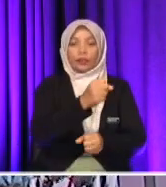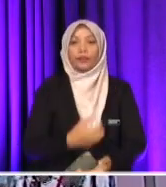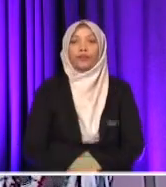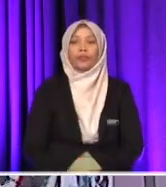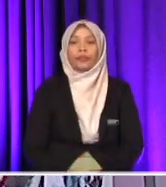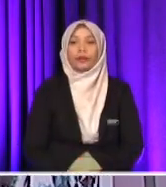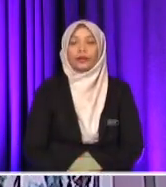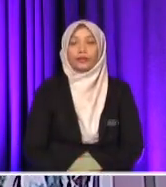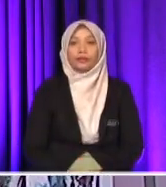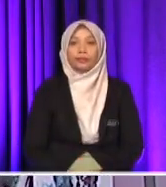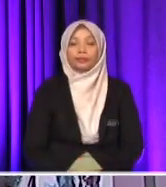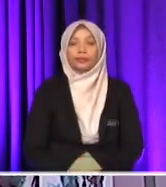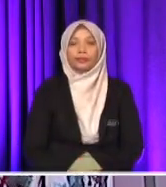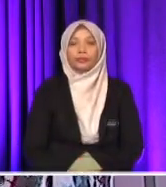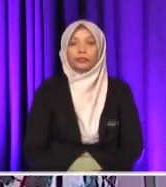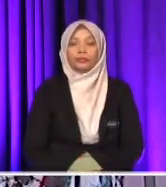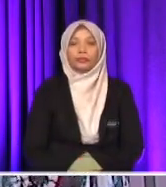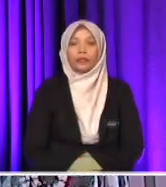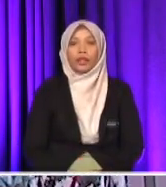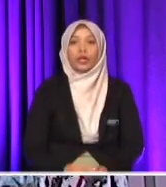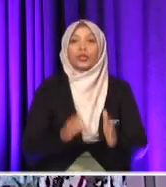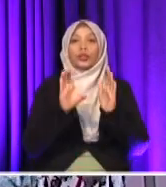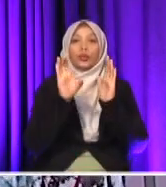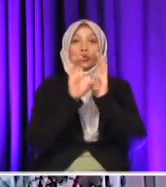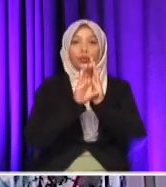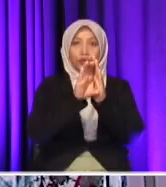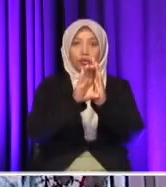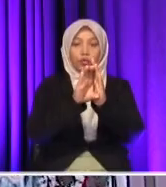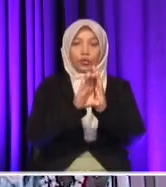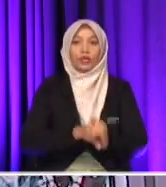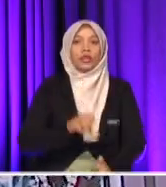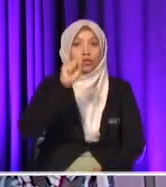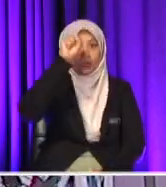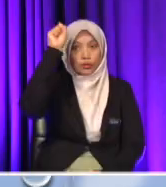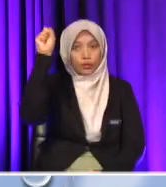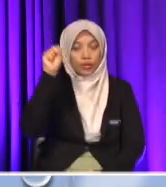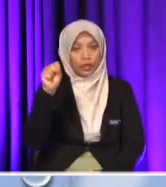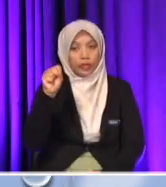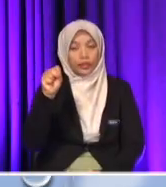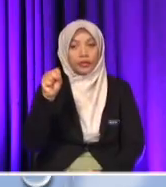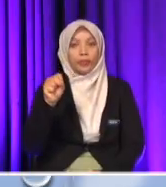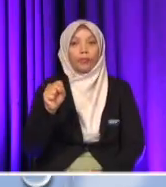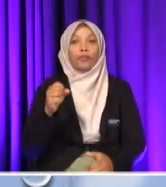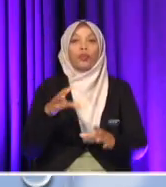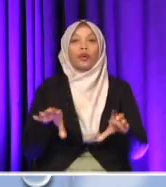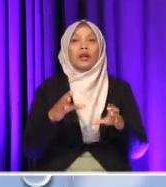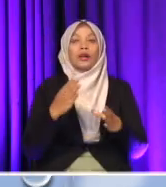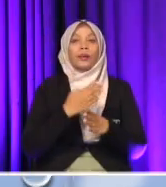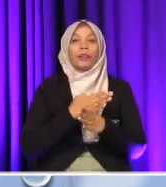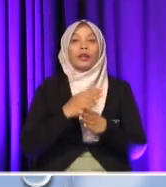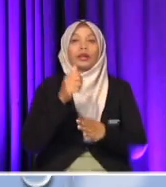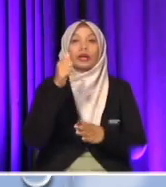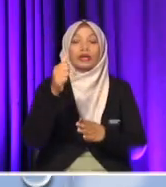tadi. Faham cikgu. Okey. Ini contoh soalan. Okey, contoh soalan. Soalan ni boleh kita buat pada bahagian A ataupun bahagian